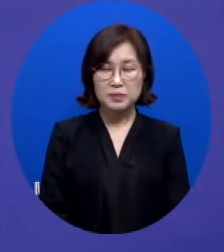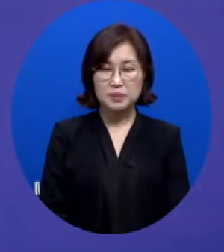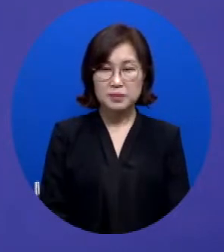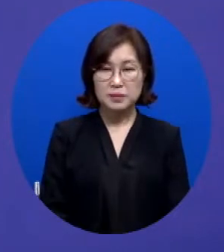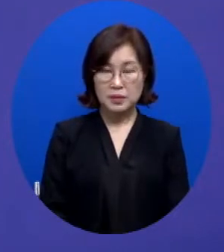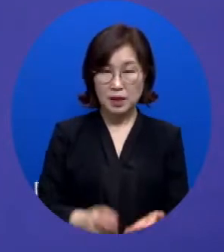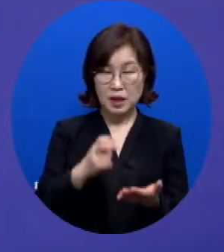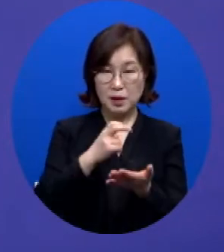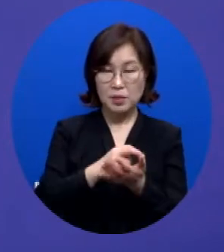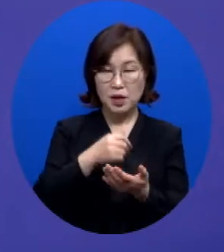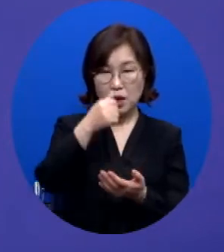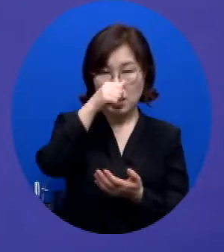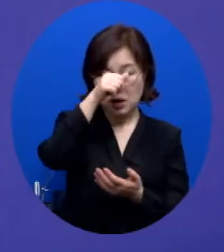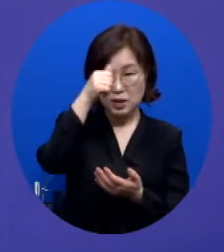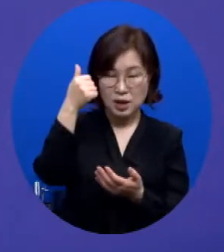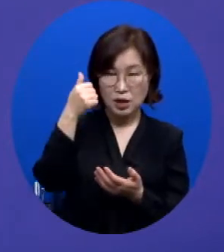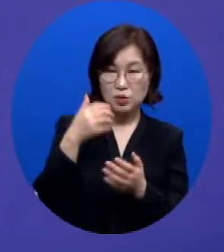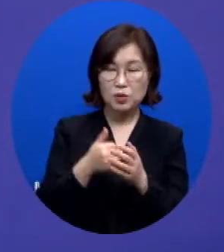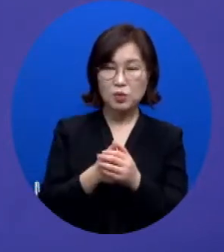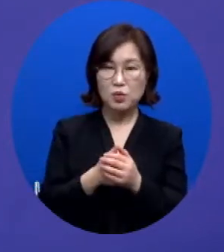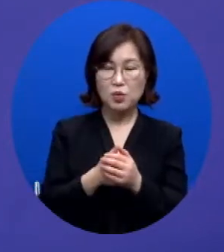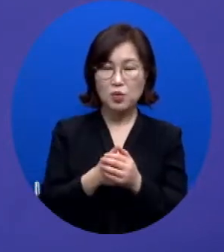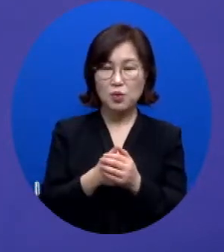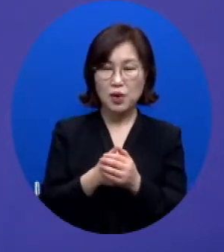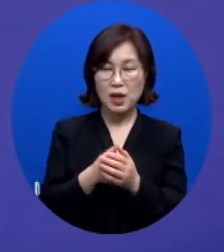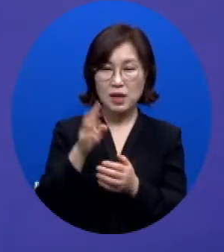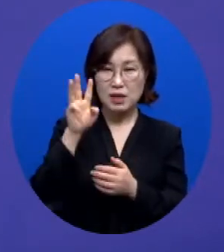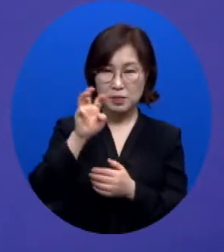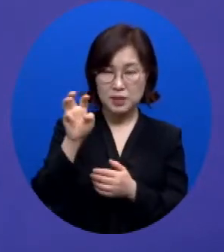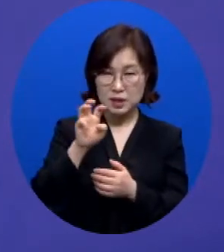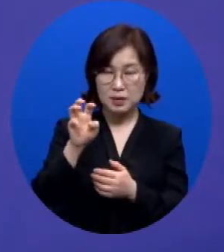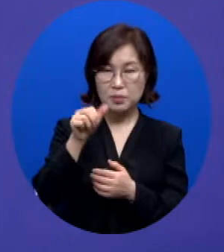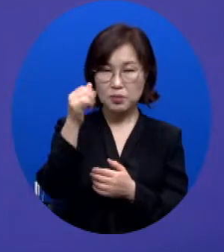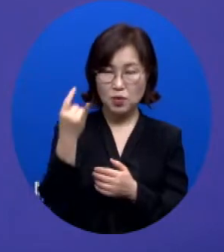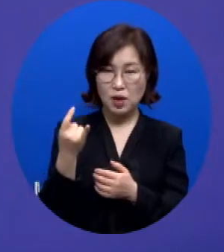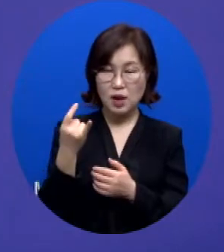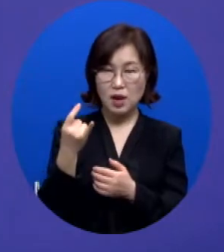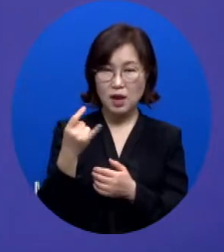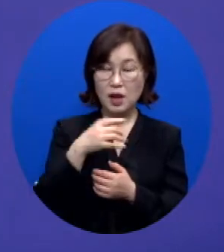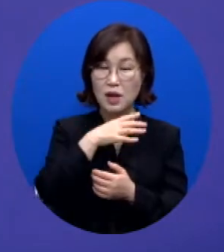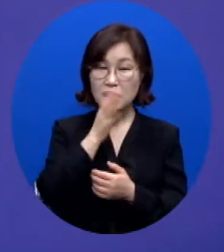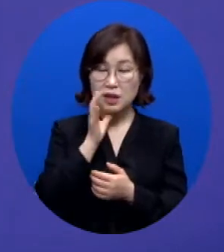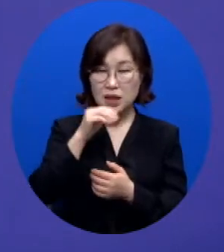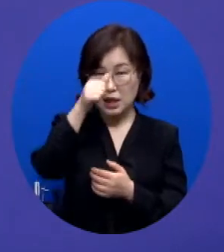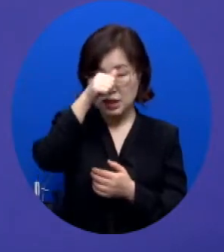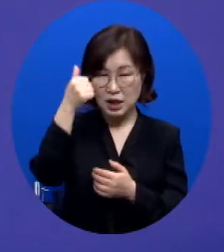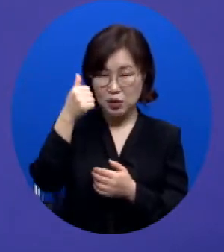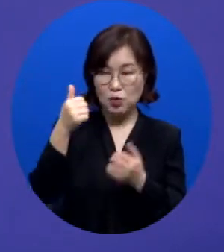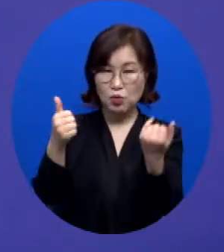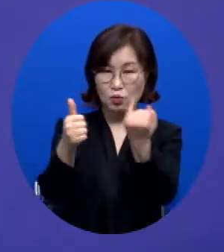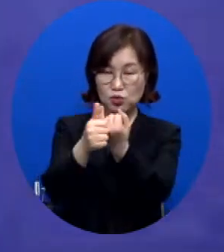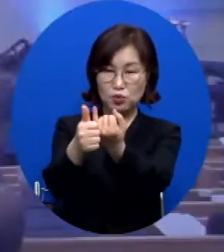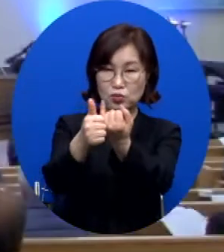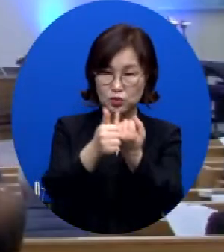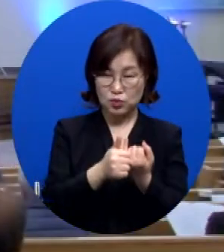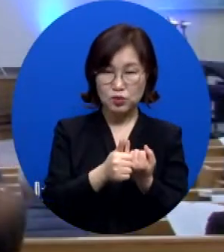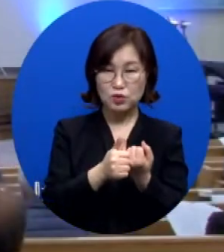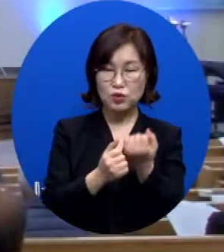기독교대한감리회 원로장로회 동부연회연합회가 제30회 원로장로부부 영성수련회를 열었습니다.